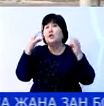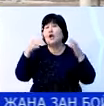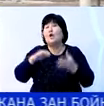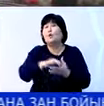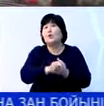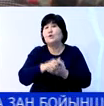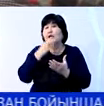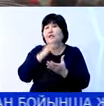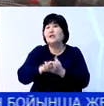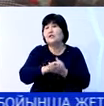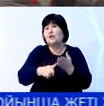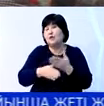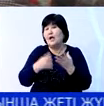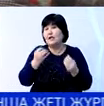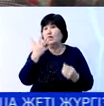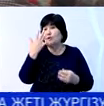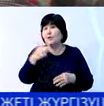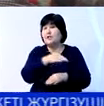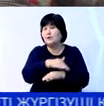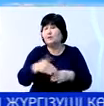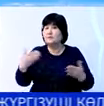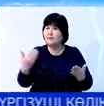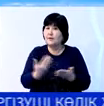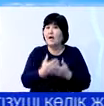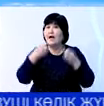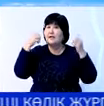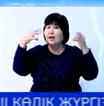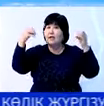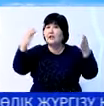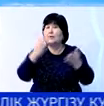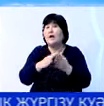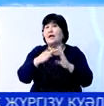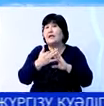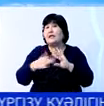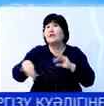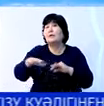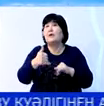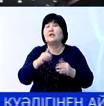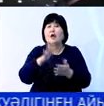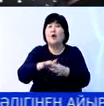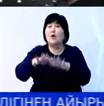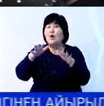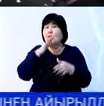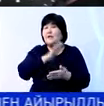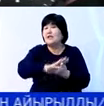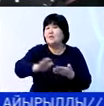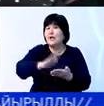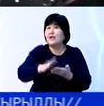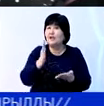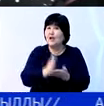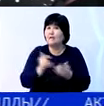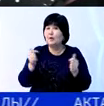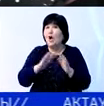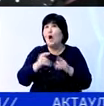жер серіктестігінің демеушілігімен тағы да 5 көшеге жаңадан жарық шамдар қойылған. Елді мекендегі күл қоқыс та мезгілмен тазартылып тұрады.